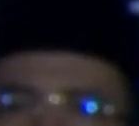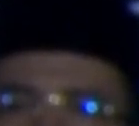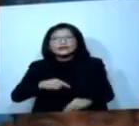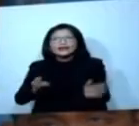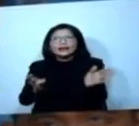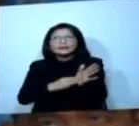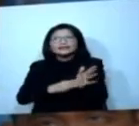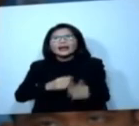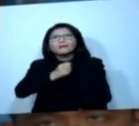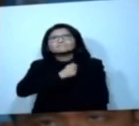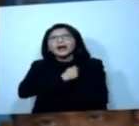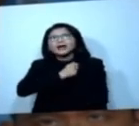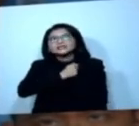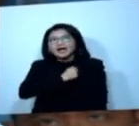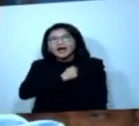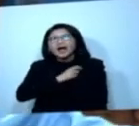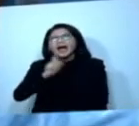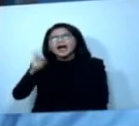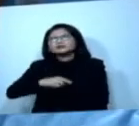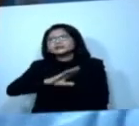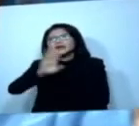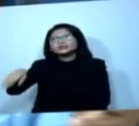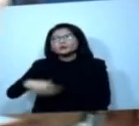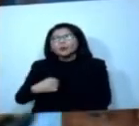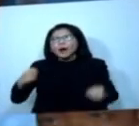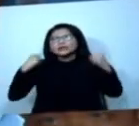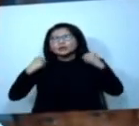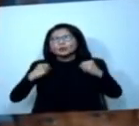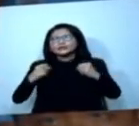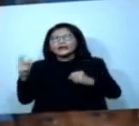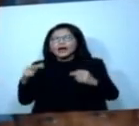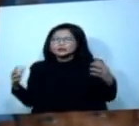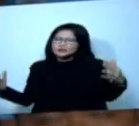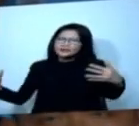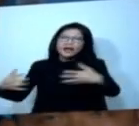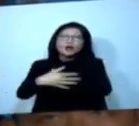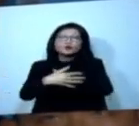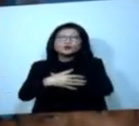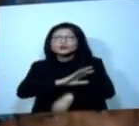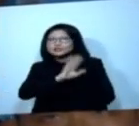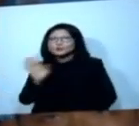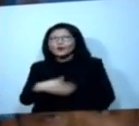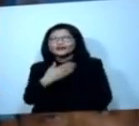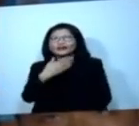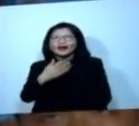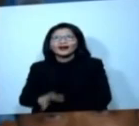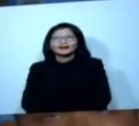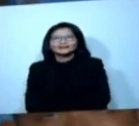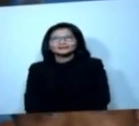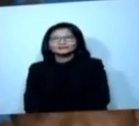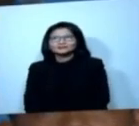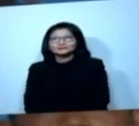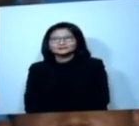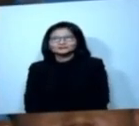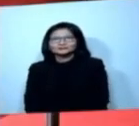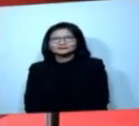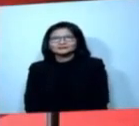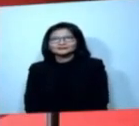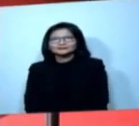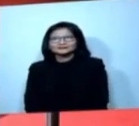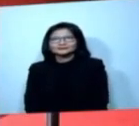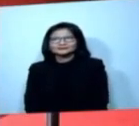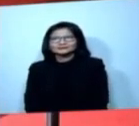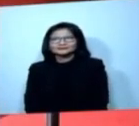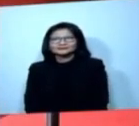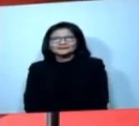Kurang apa coba? Tapi kok nggak ngefek? Bahkan PSI yang balihonya selalu diterusi partainya Jokowi di